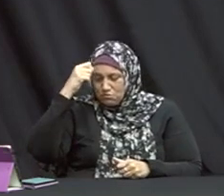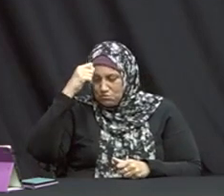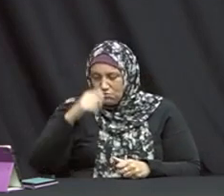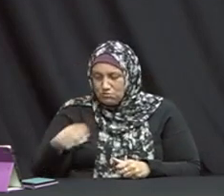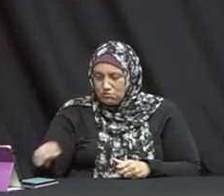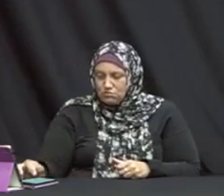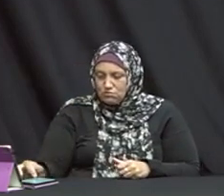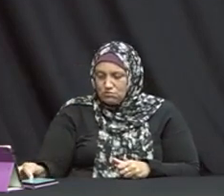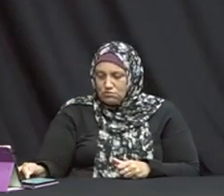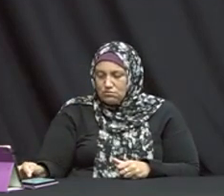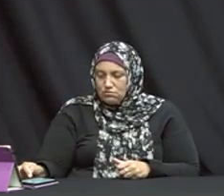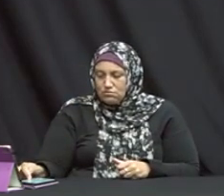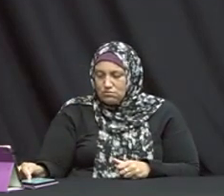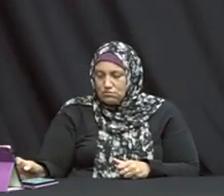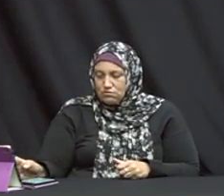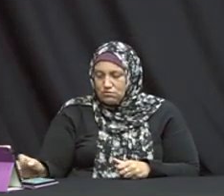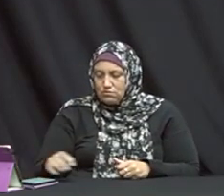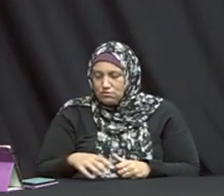قد